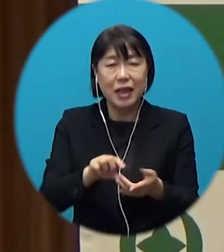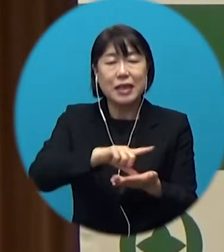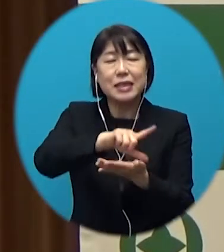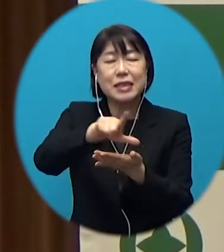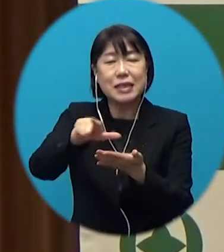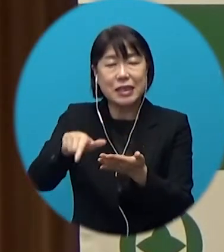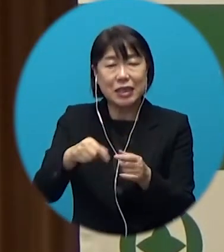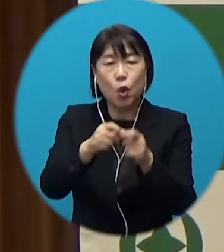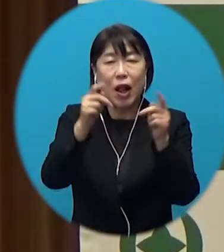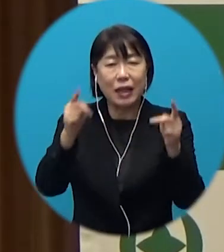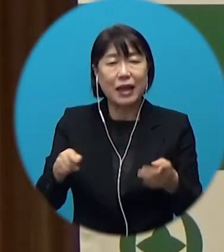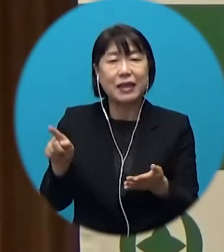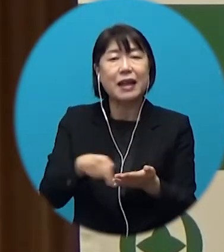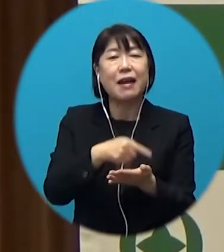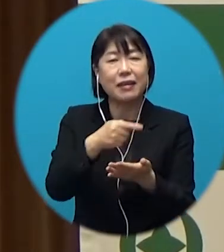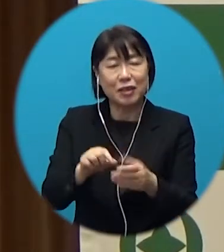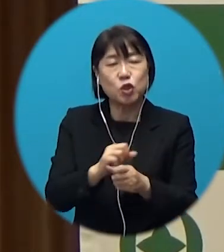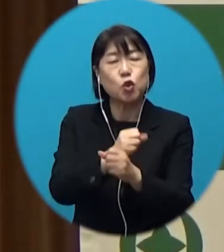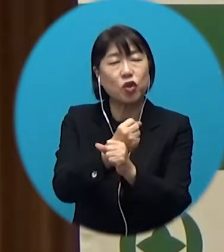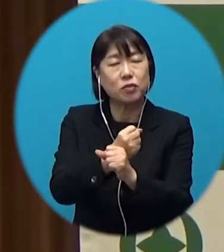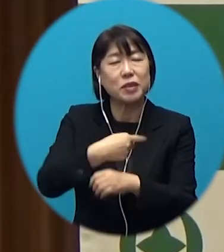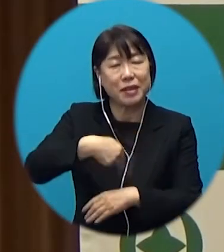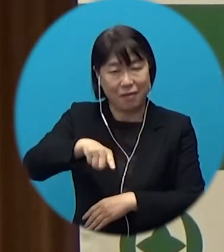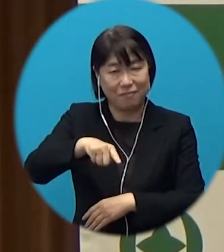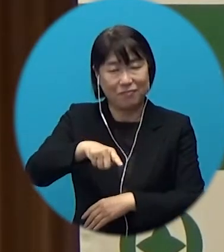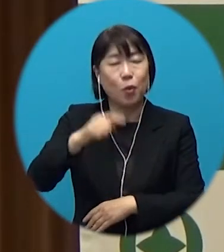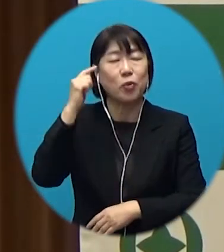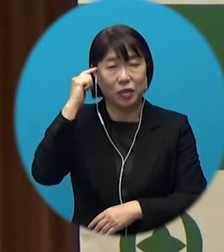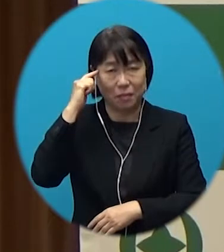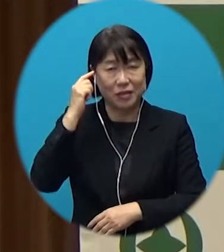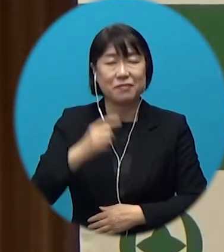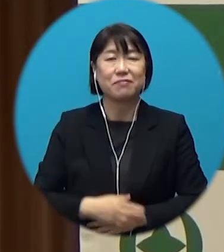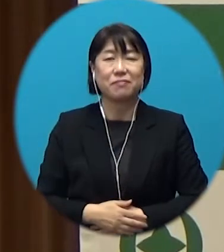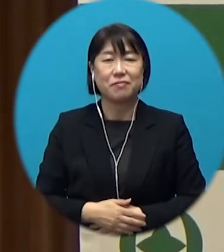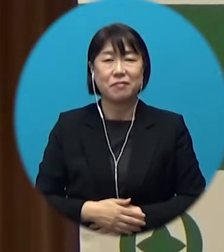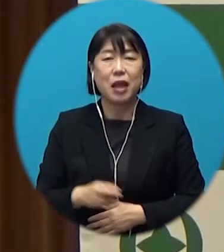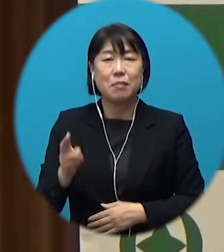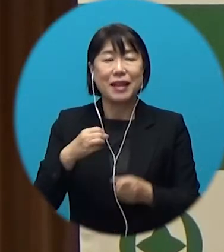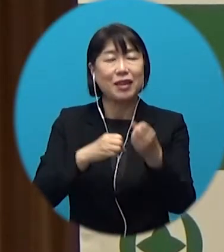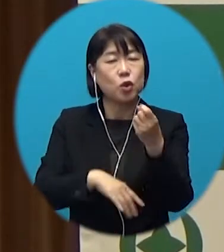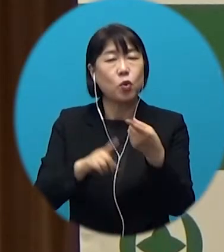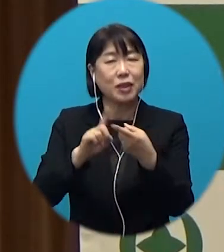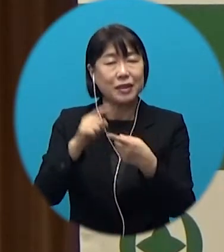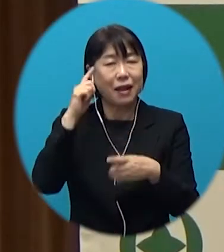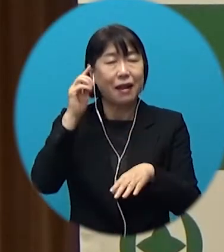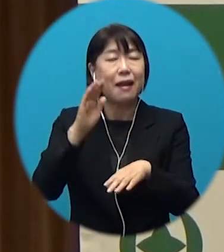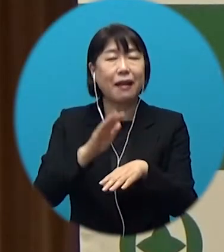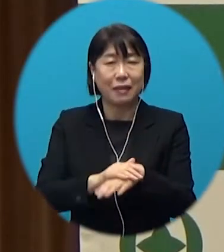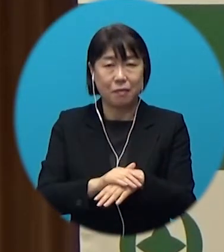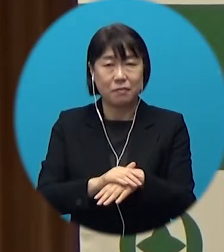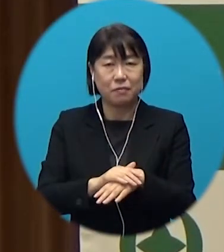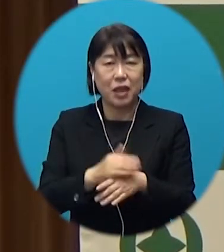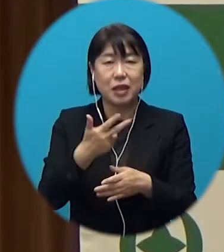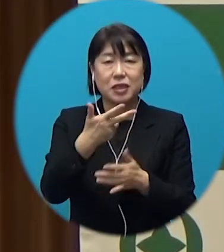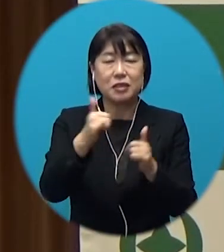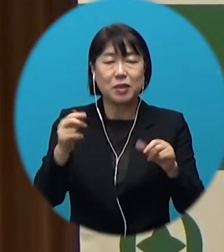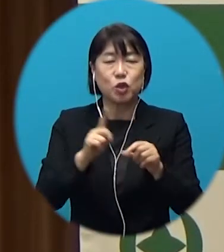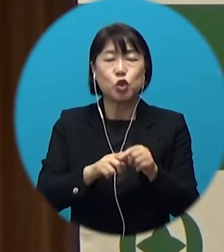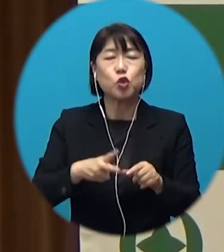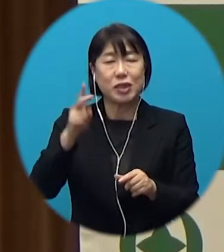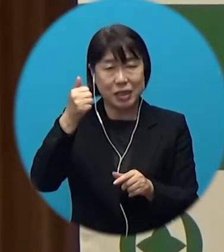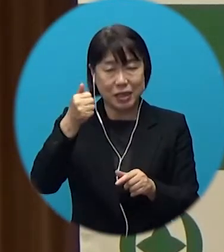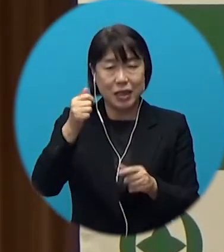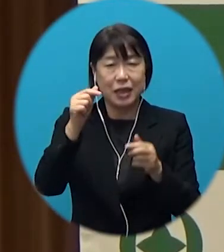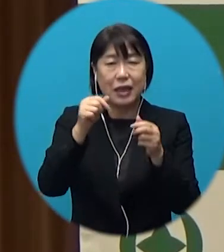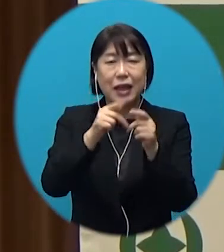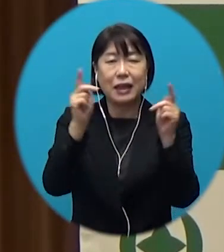題解決に取り組んでいきたいと考えております。また基本的な考え方として、市民中心、課題解決、